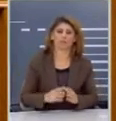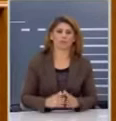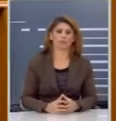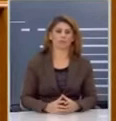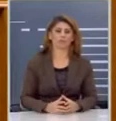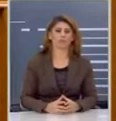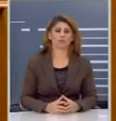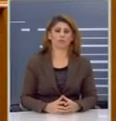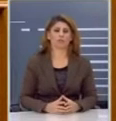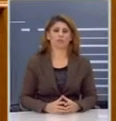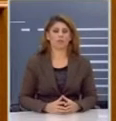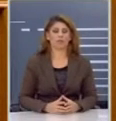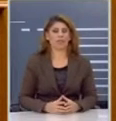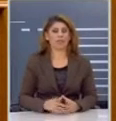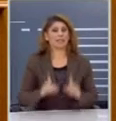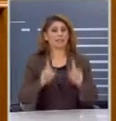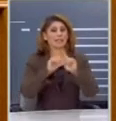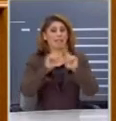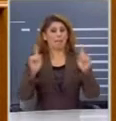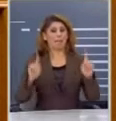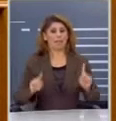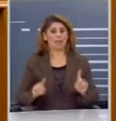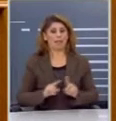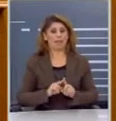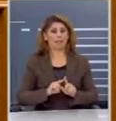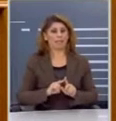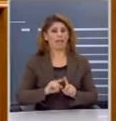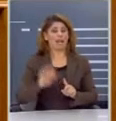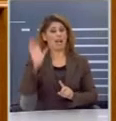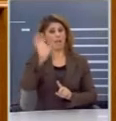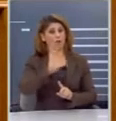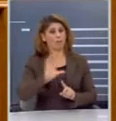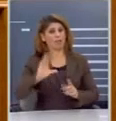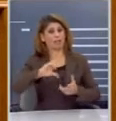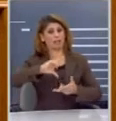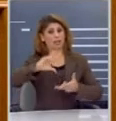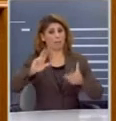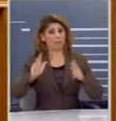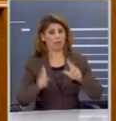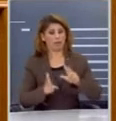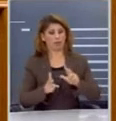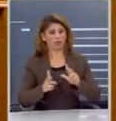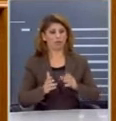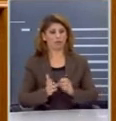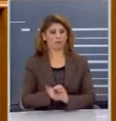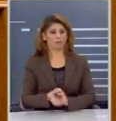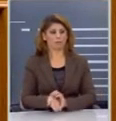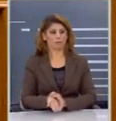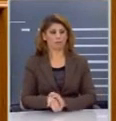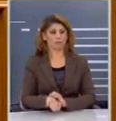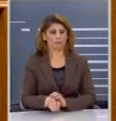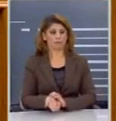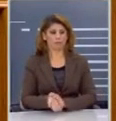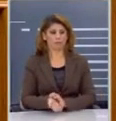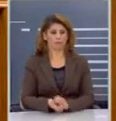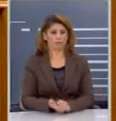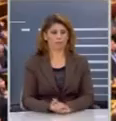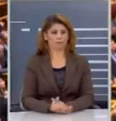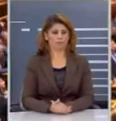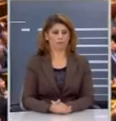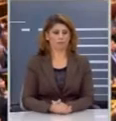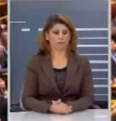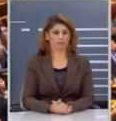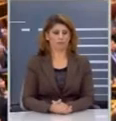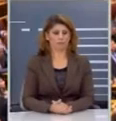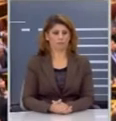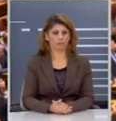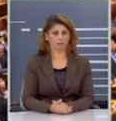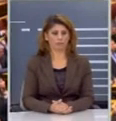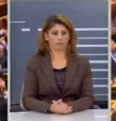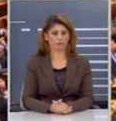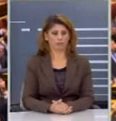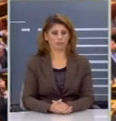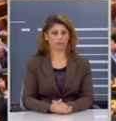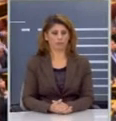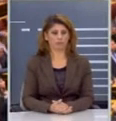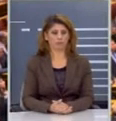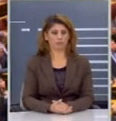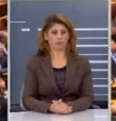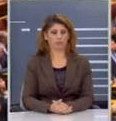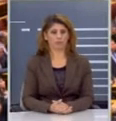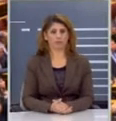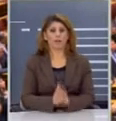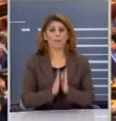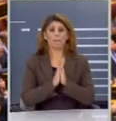στα πλαίσια των ευρωπαϊκών και των παγκόσμιων θέσεων. Παρακαλώ πολύ, με συγχωρείτε κύριε Αντιπρόεδρε, παρακαλώ πολύ, κάντε λίγο ησυχία,